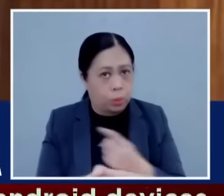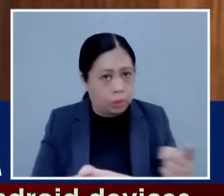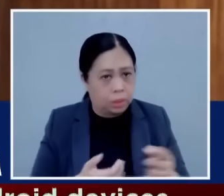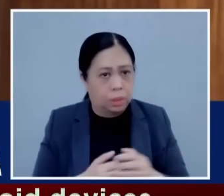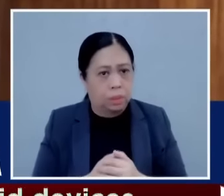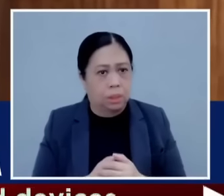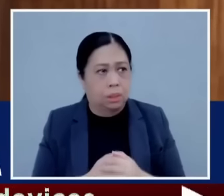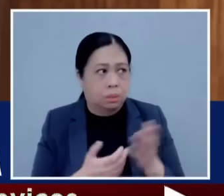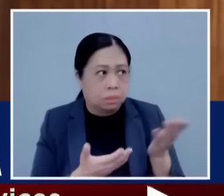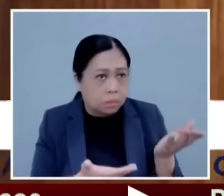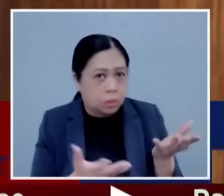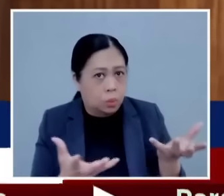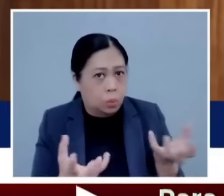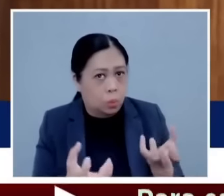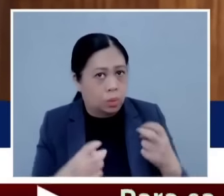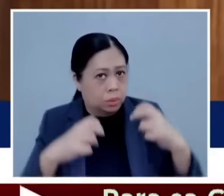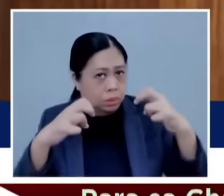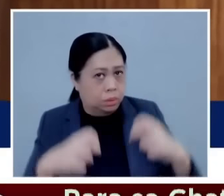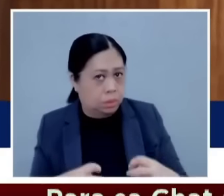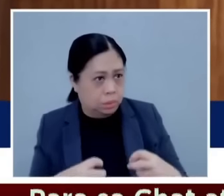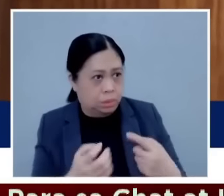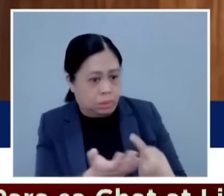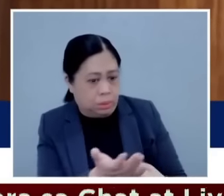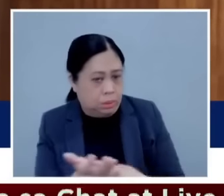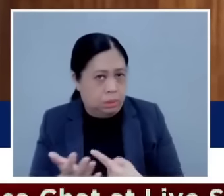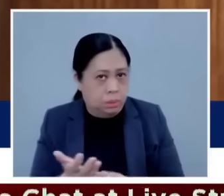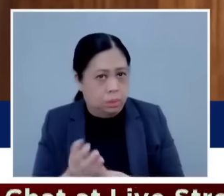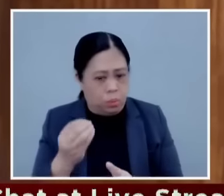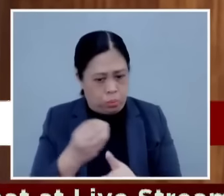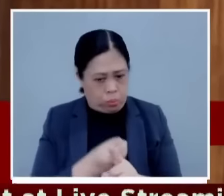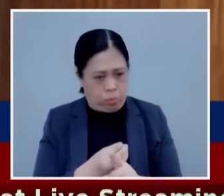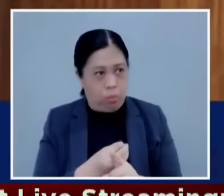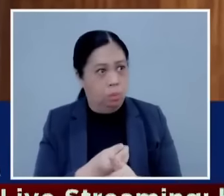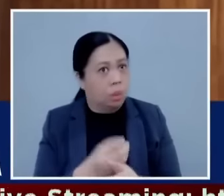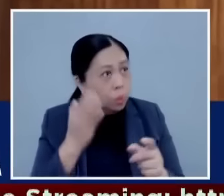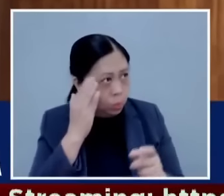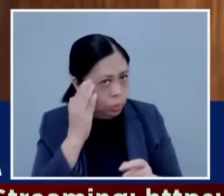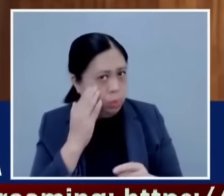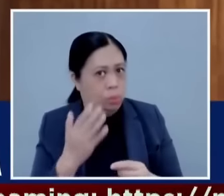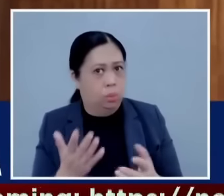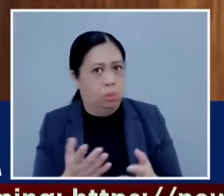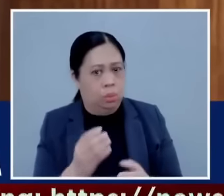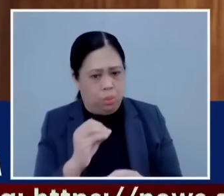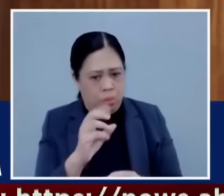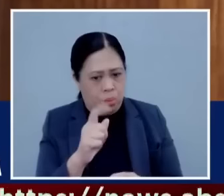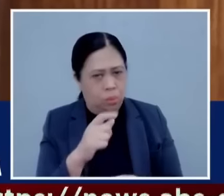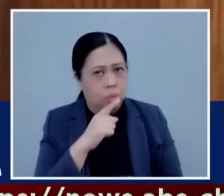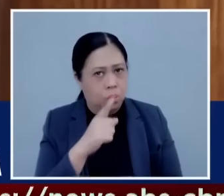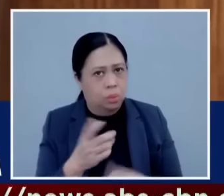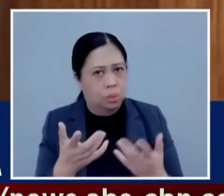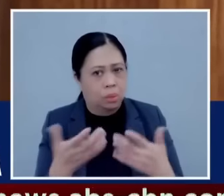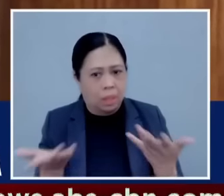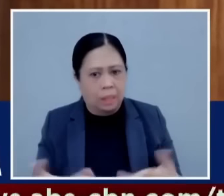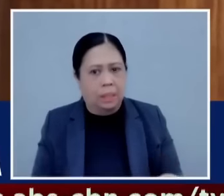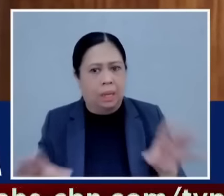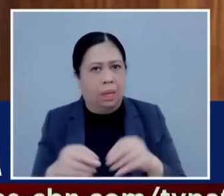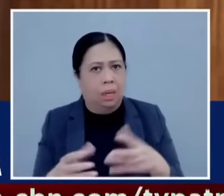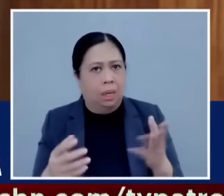to want to sit on it in October, you know for a fact that it's just actually killing the bill